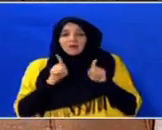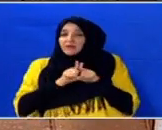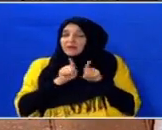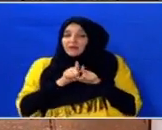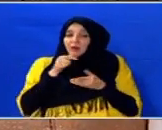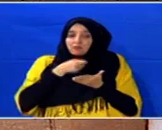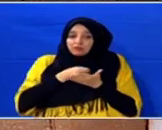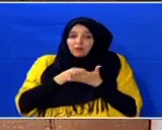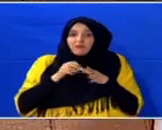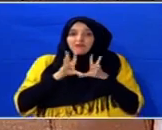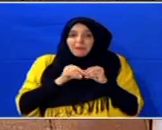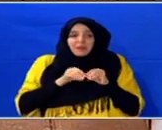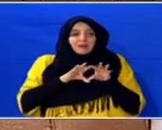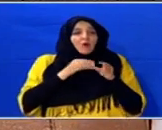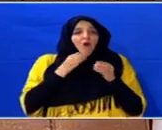فهذا واجب شرعي